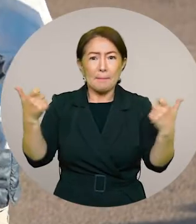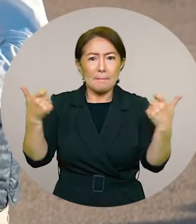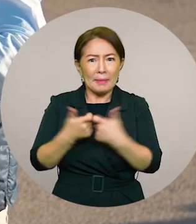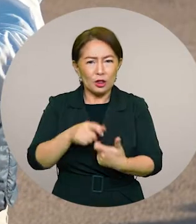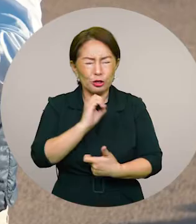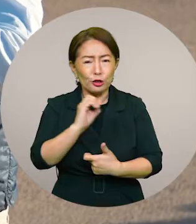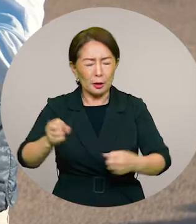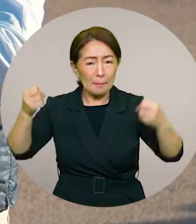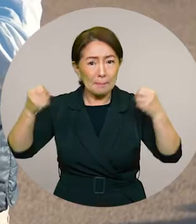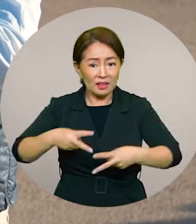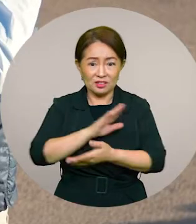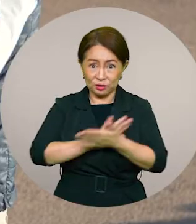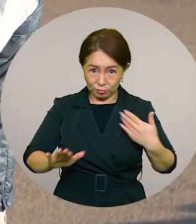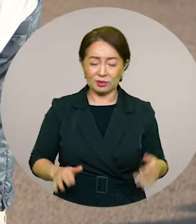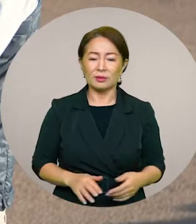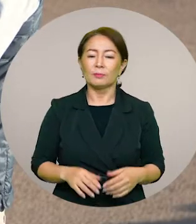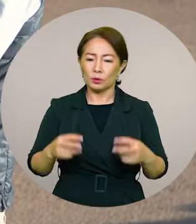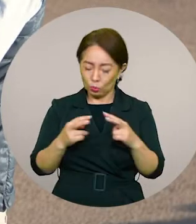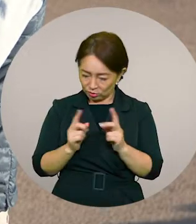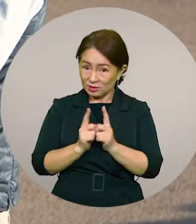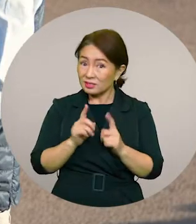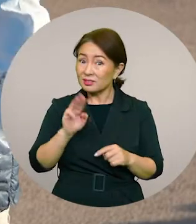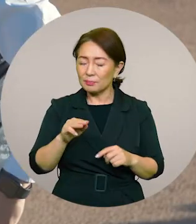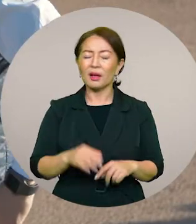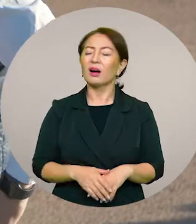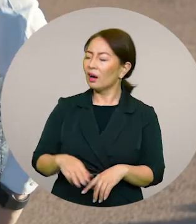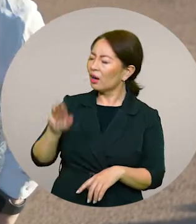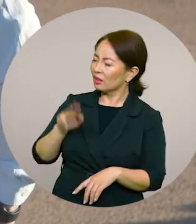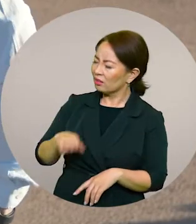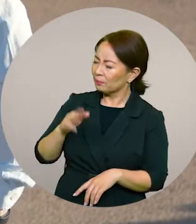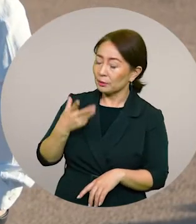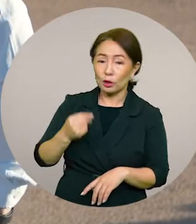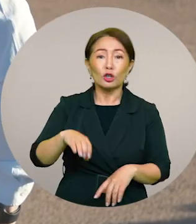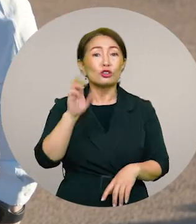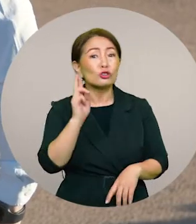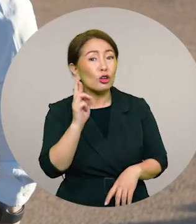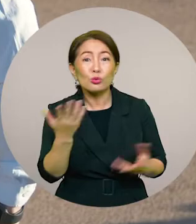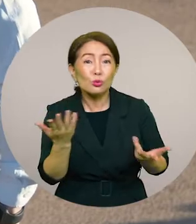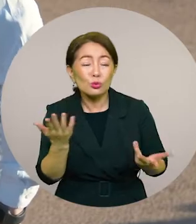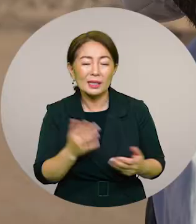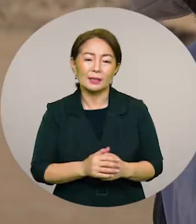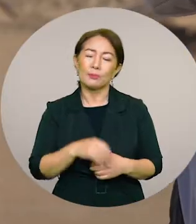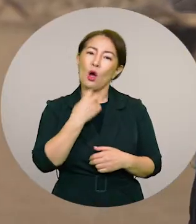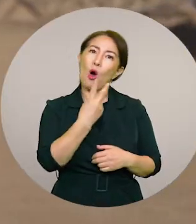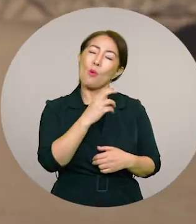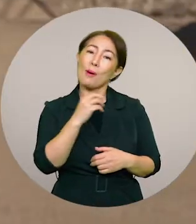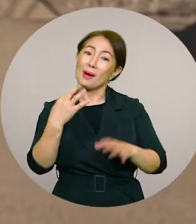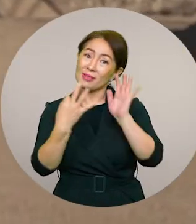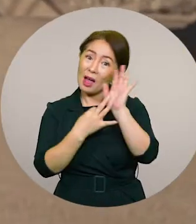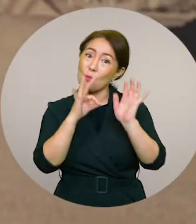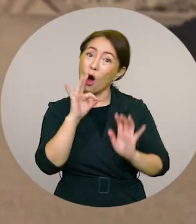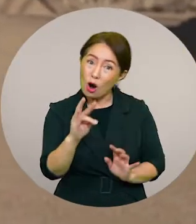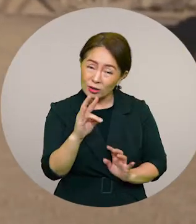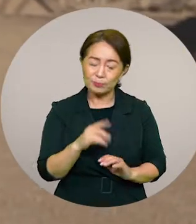гэсэн. Хоёр талаас ирээд яг ингээд уулзах газраа л уулзж байна гэсэн. Тий. Сонирхолтой дэлгэхэд 2008 оны